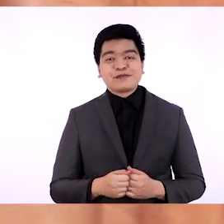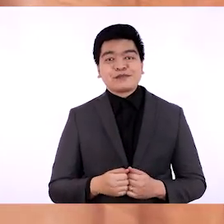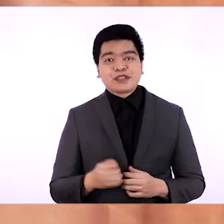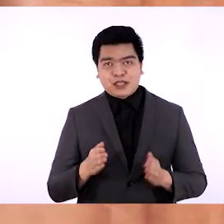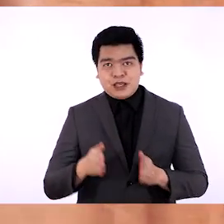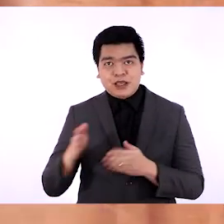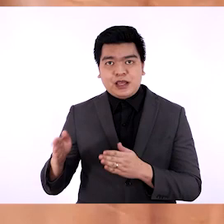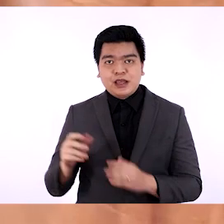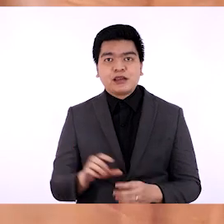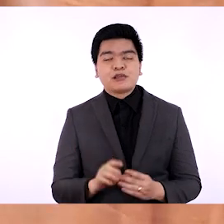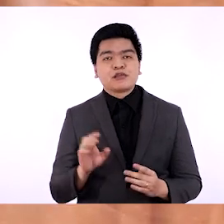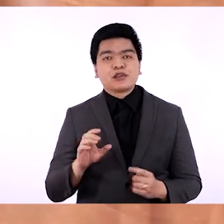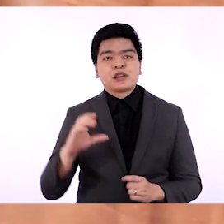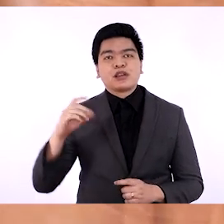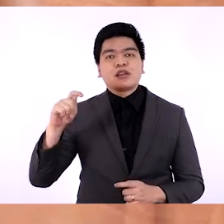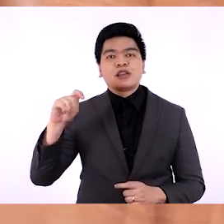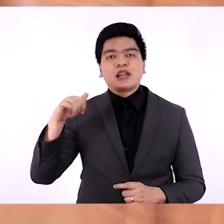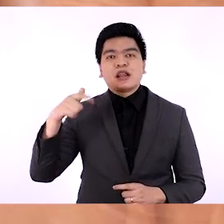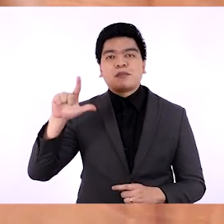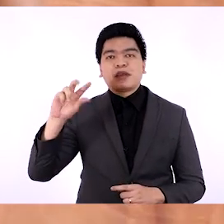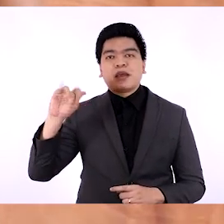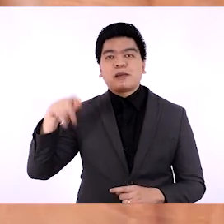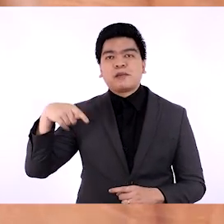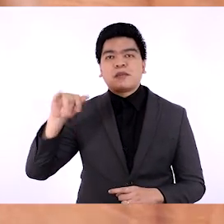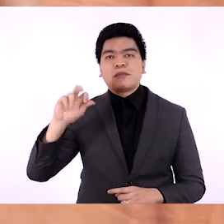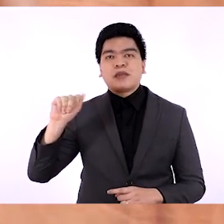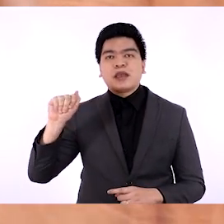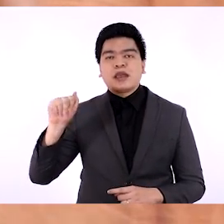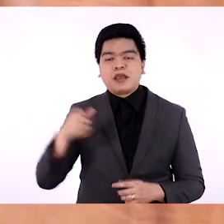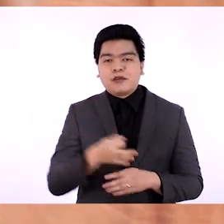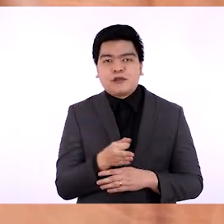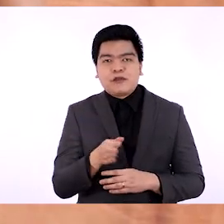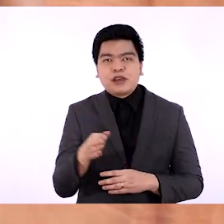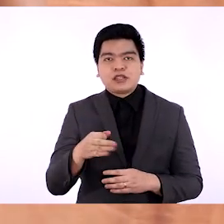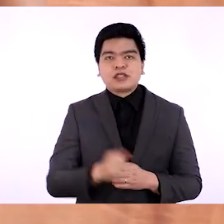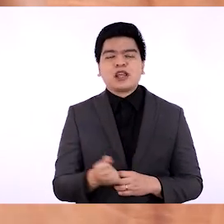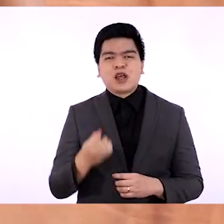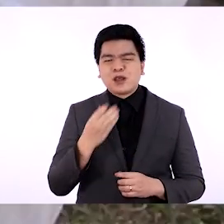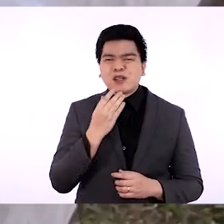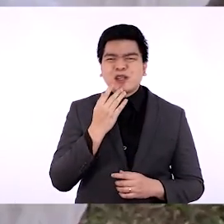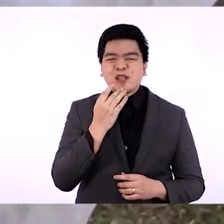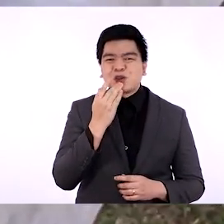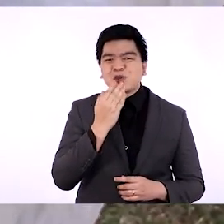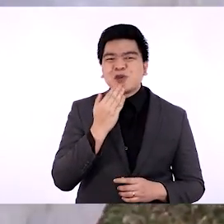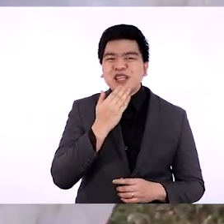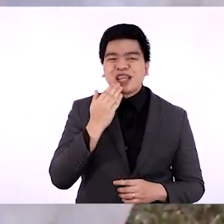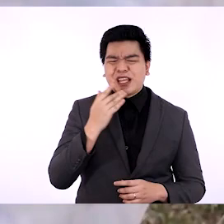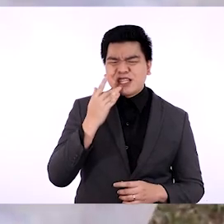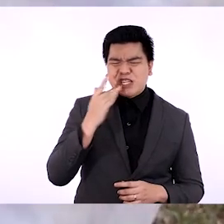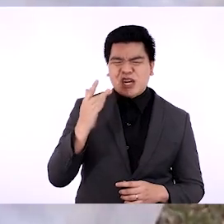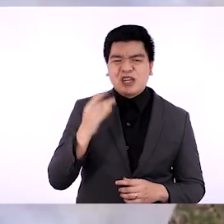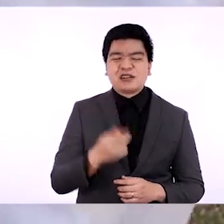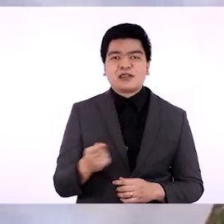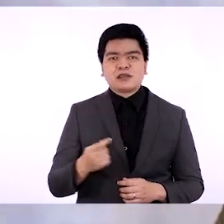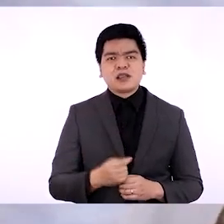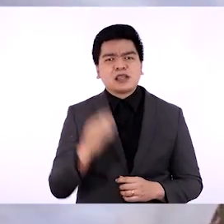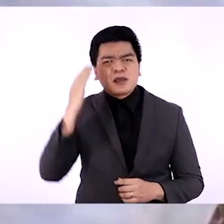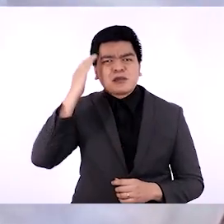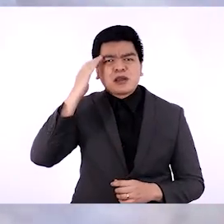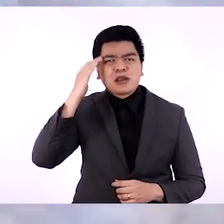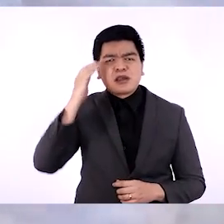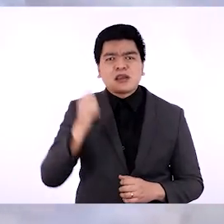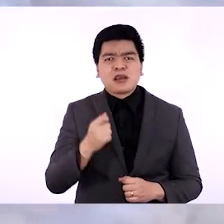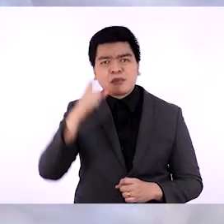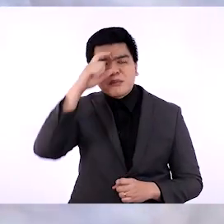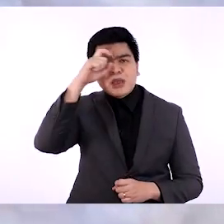ay ang tilapia sweet and sour. Ang main ingredients po ng tilapia sweet and sour ay ang fresh tilapia. Isipan po namin na dahil